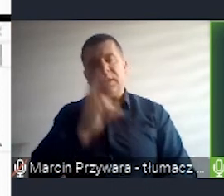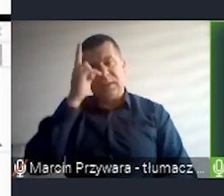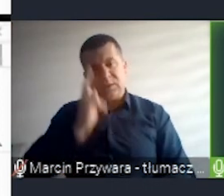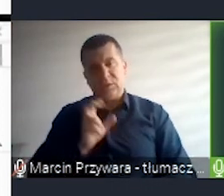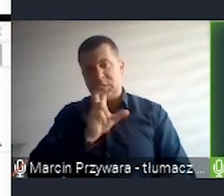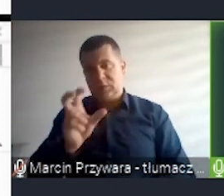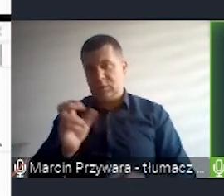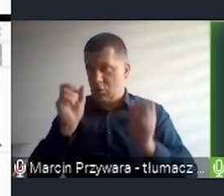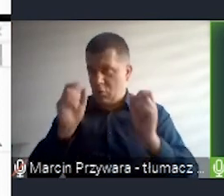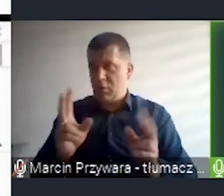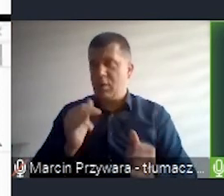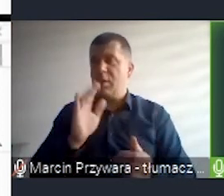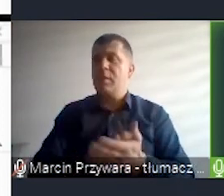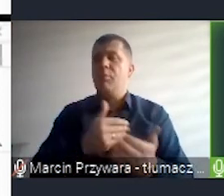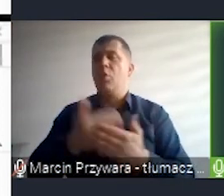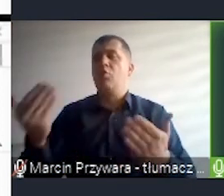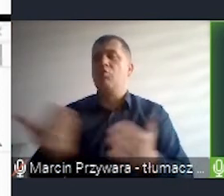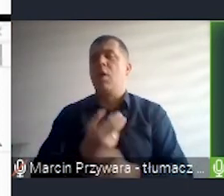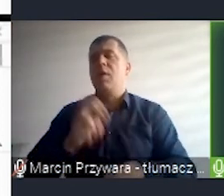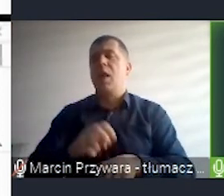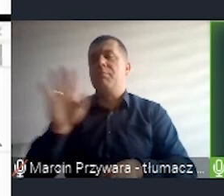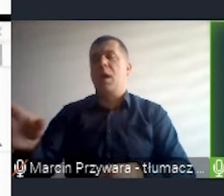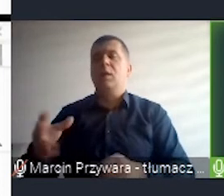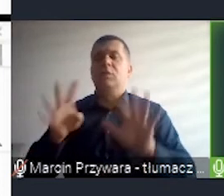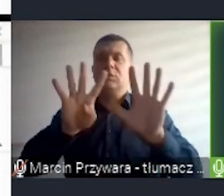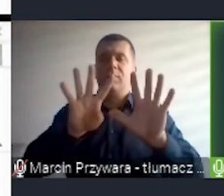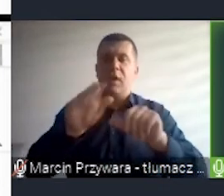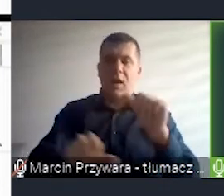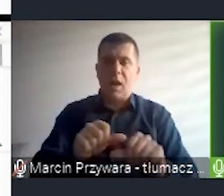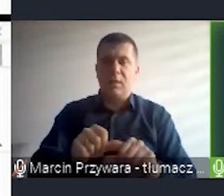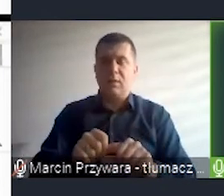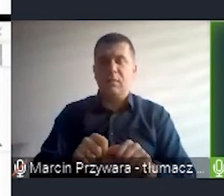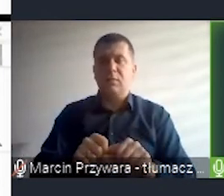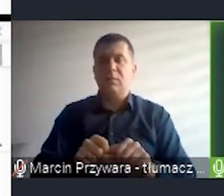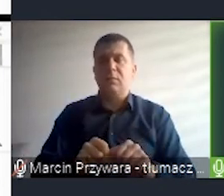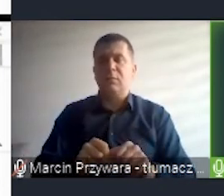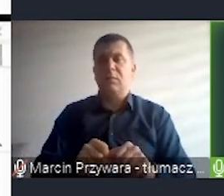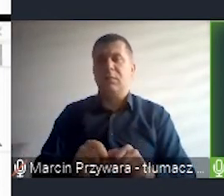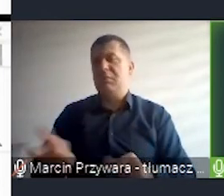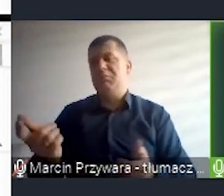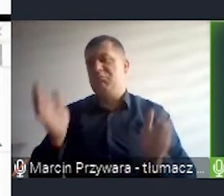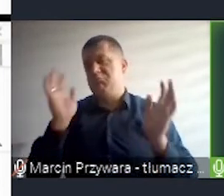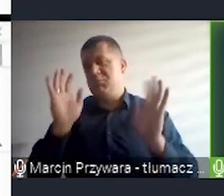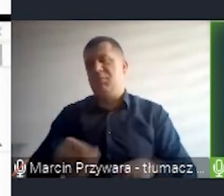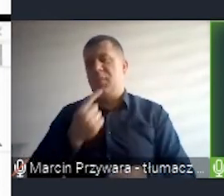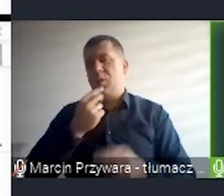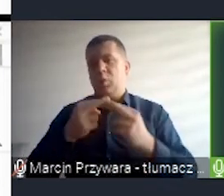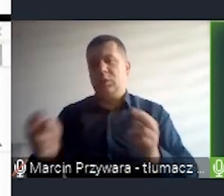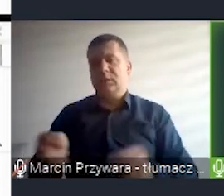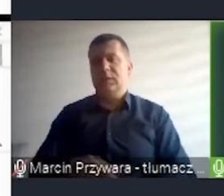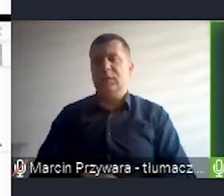instytucji, czy będzie ok, jak nowy lekarz będzie miał tego doświadczenia 9 lat, bo to w zasadzie już niewielka różnica,